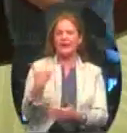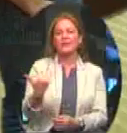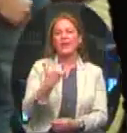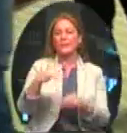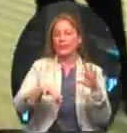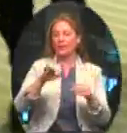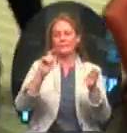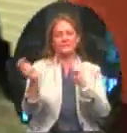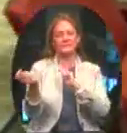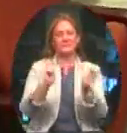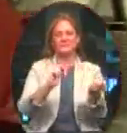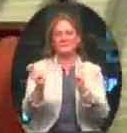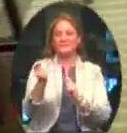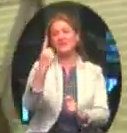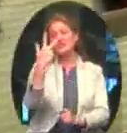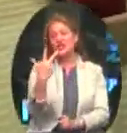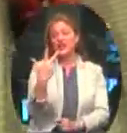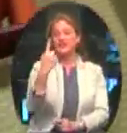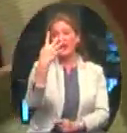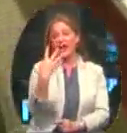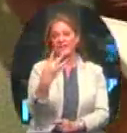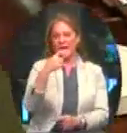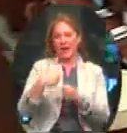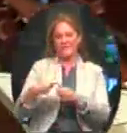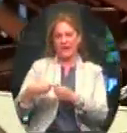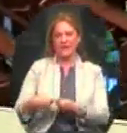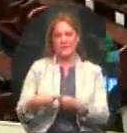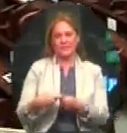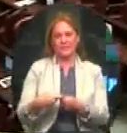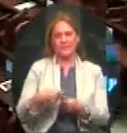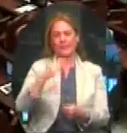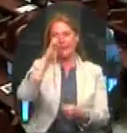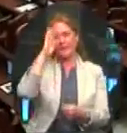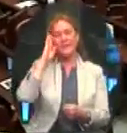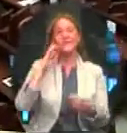שליש לרבע מחברי הכנסת. בפגרת הבחירות הזאת שודרגה גם התפורה.